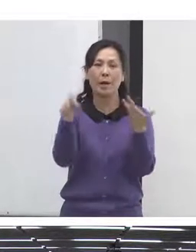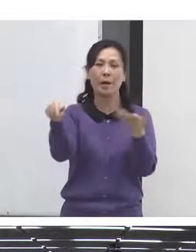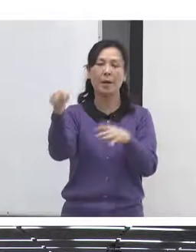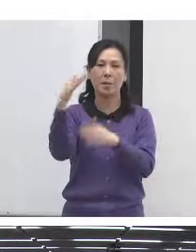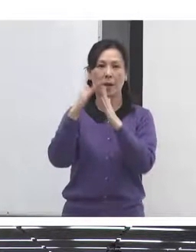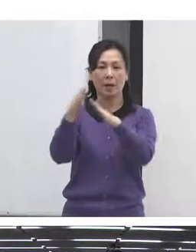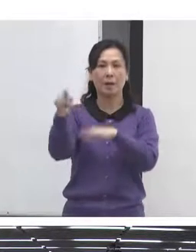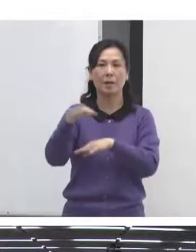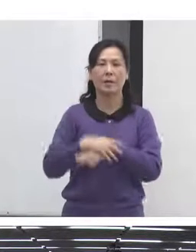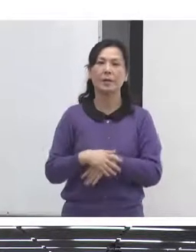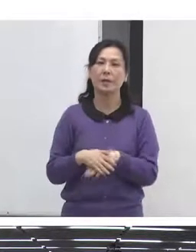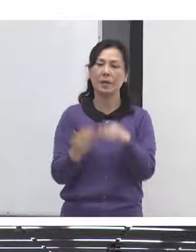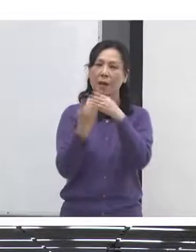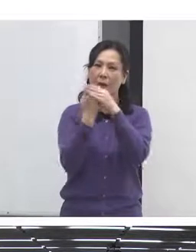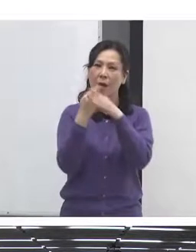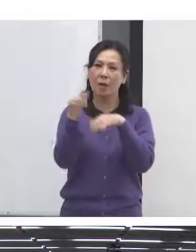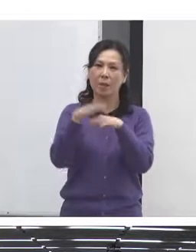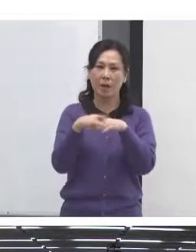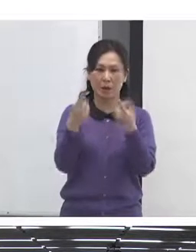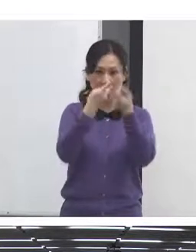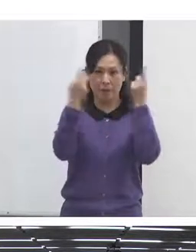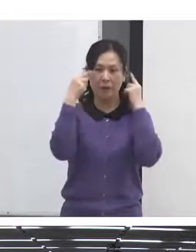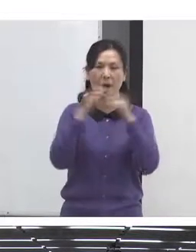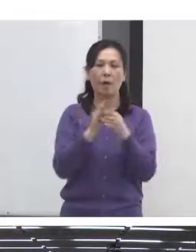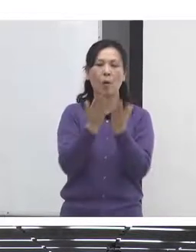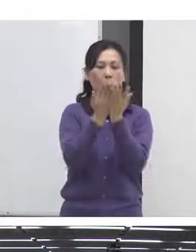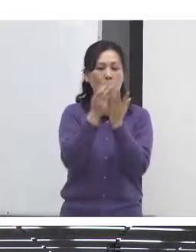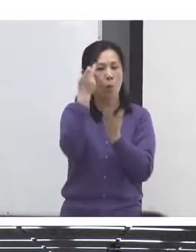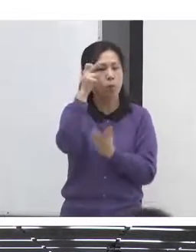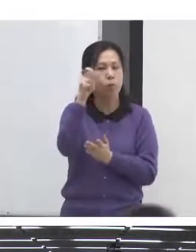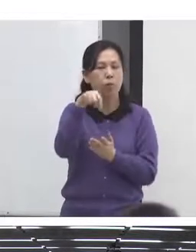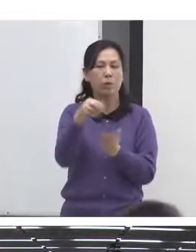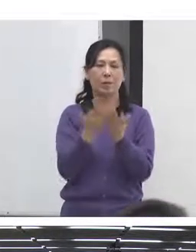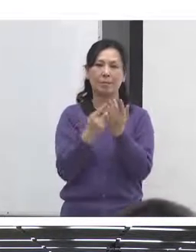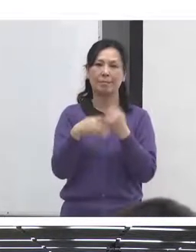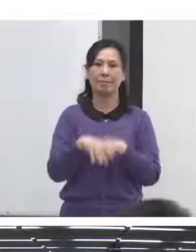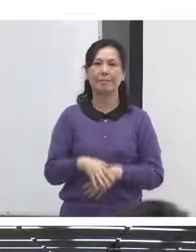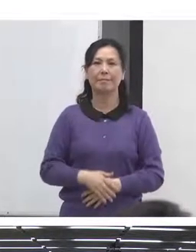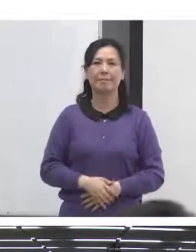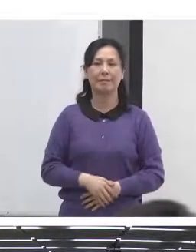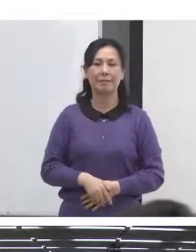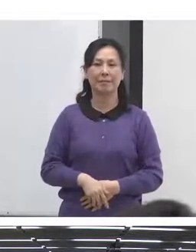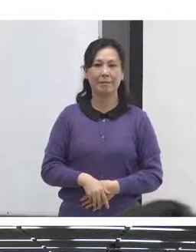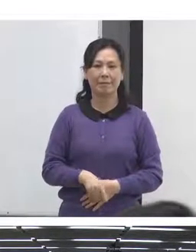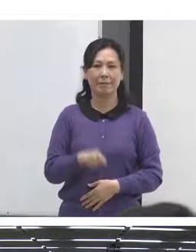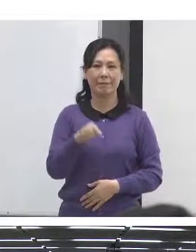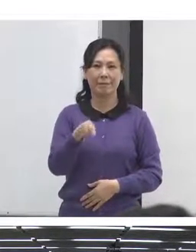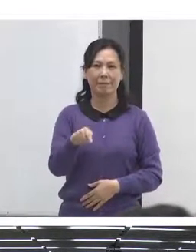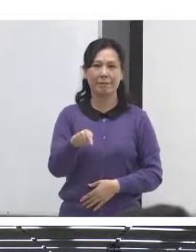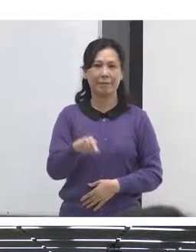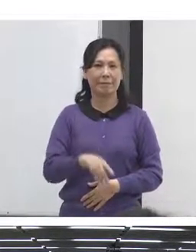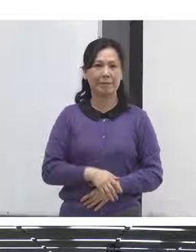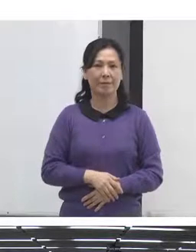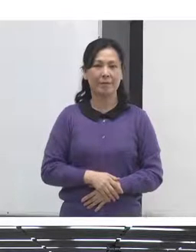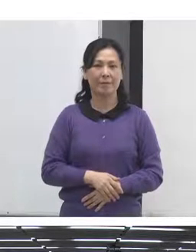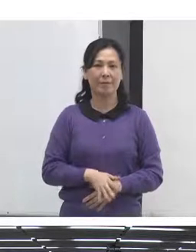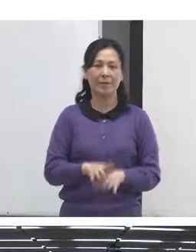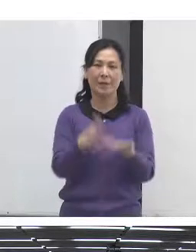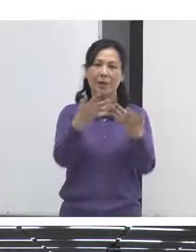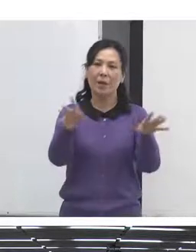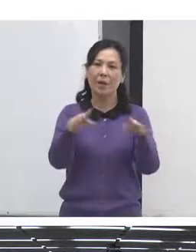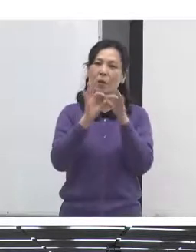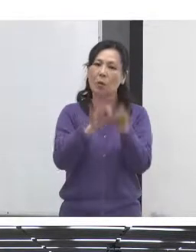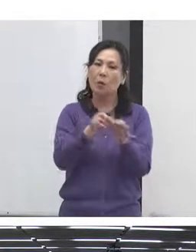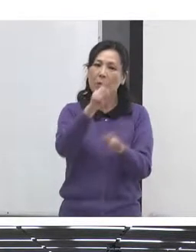是汉堡城市港口大学念博士班研究。那主要就是多因子的一个空间分